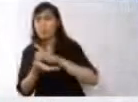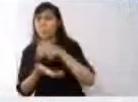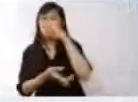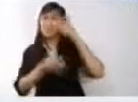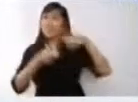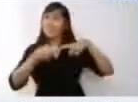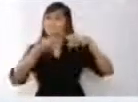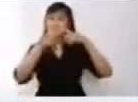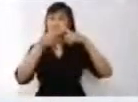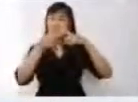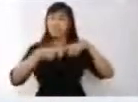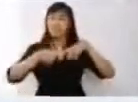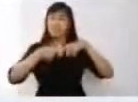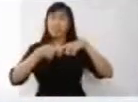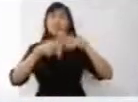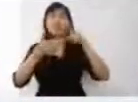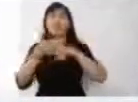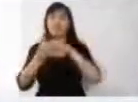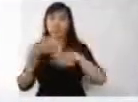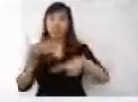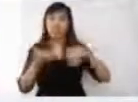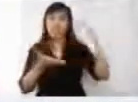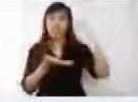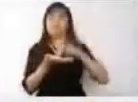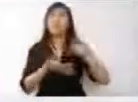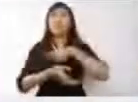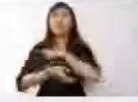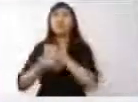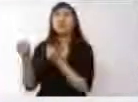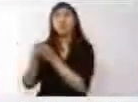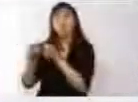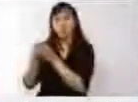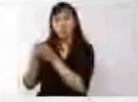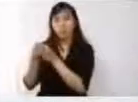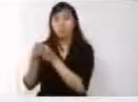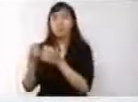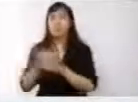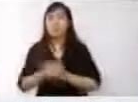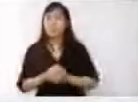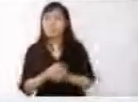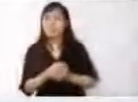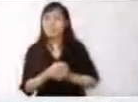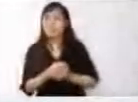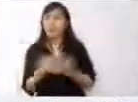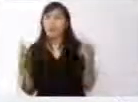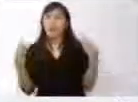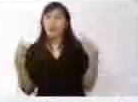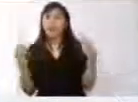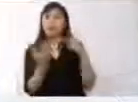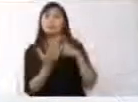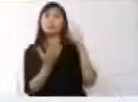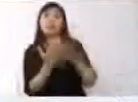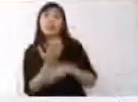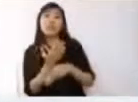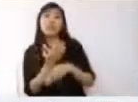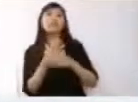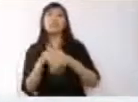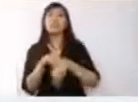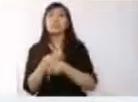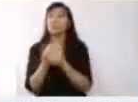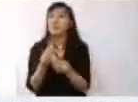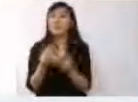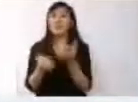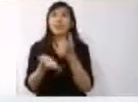Simula po ng February 2020, ano po, kung matatandaan po nila, sa Japan po nagkaroon ng kauna-unahang